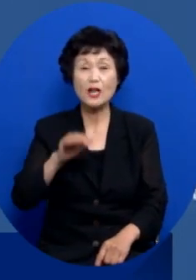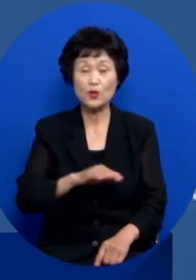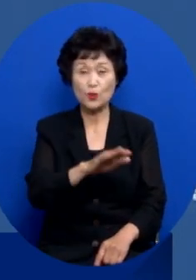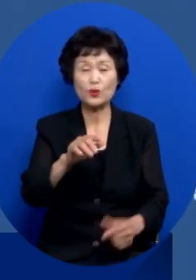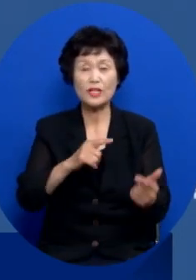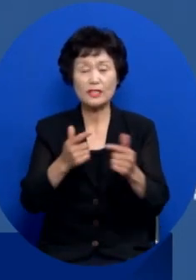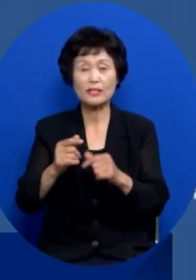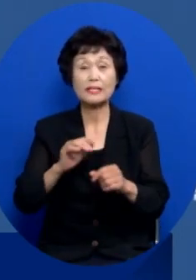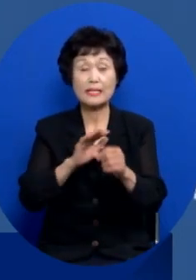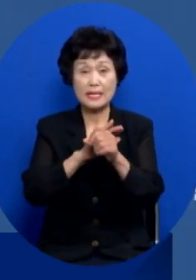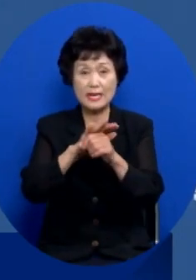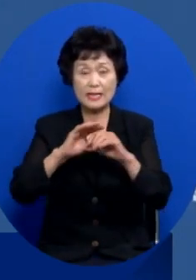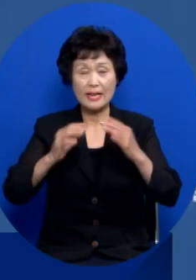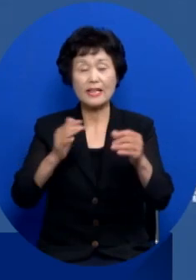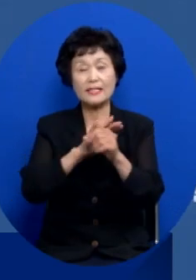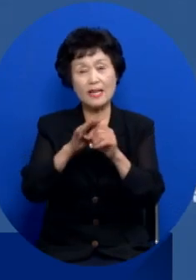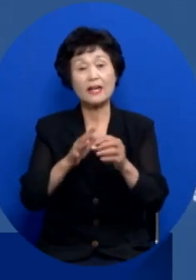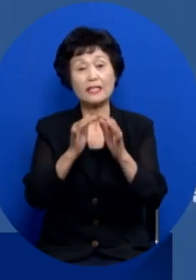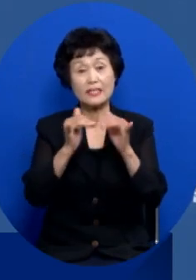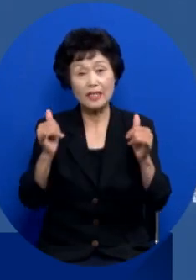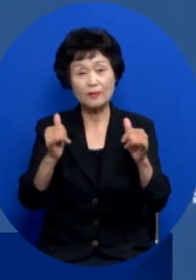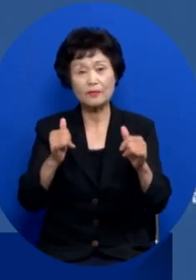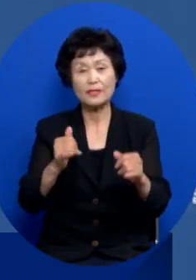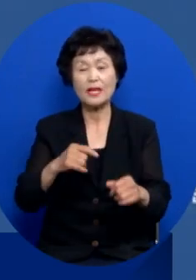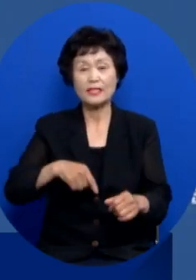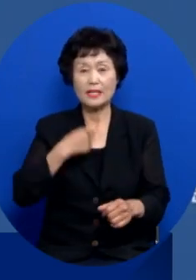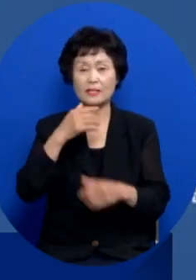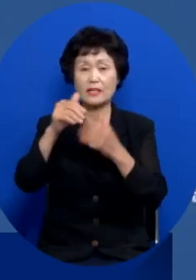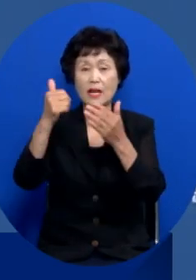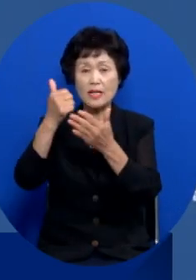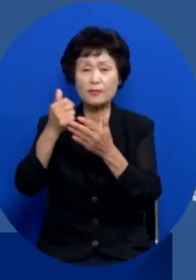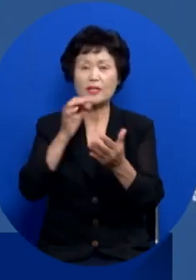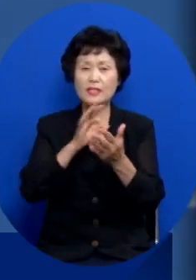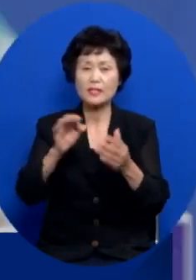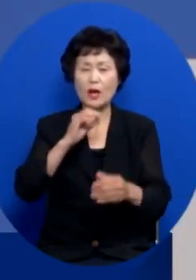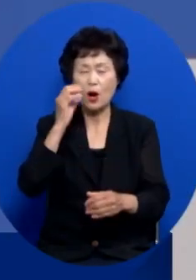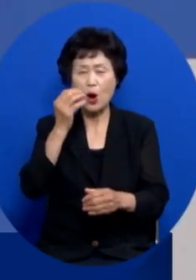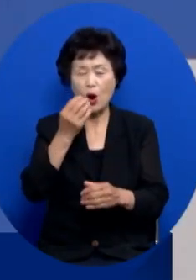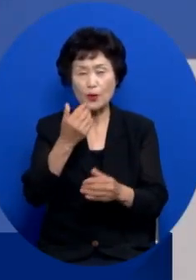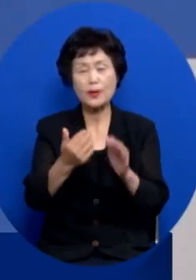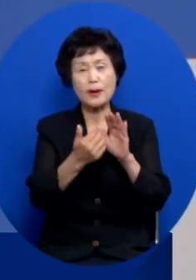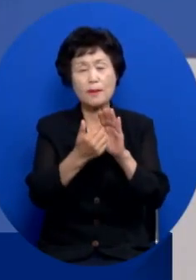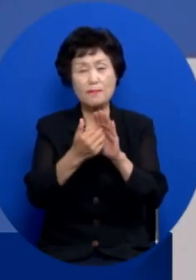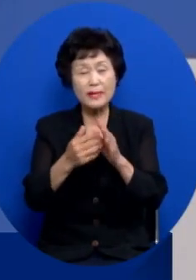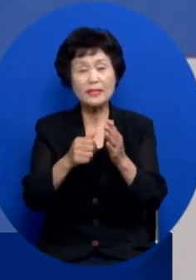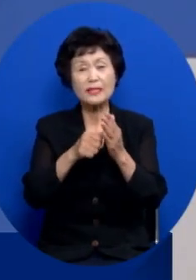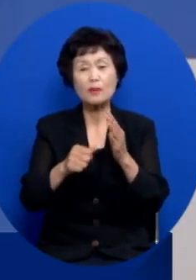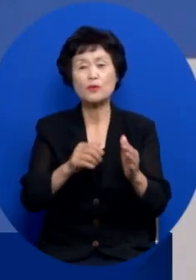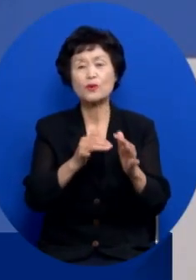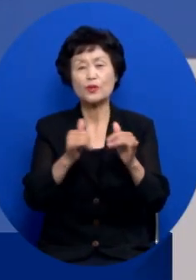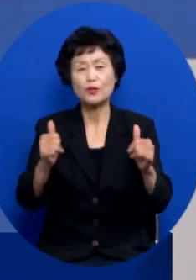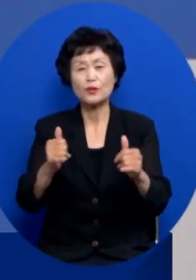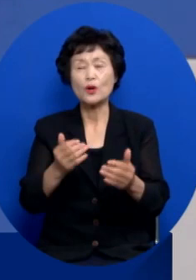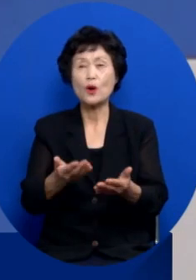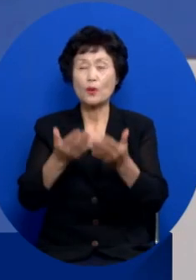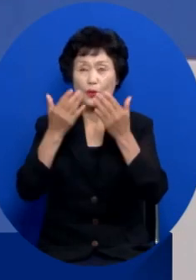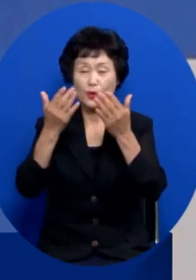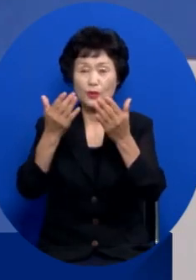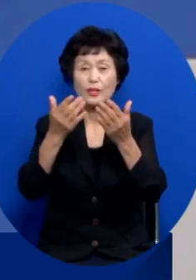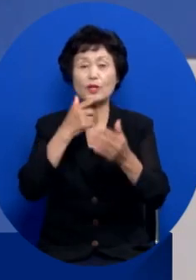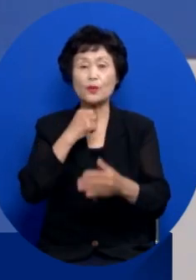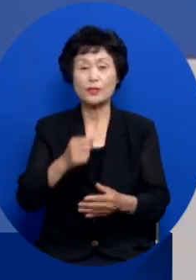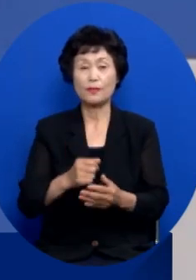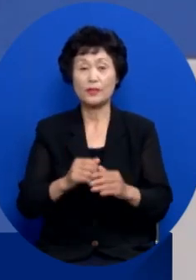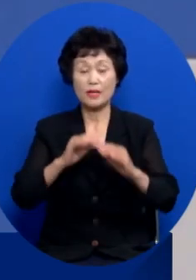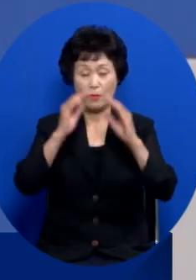자신을 하나님께서 쓰시는 거룩한 방파제로 올려드립시다. 전 국민이 이 악법을 정체를